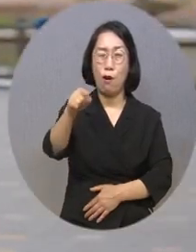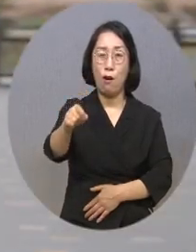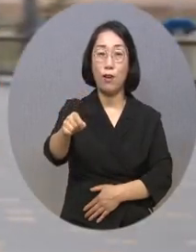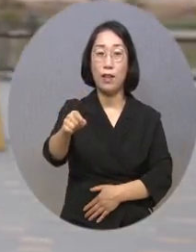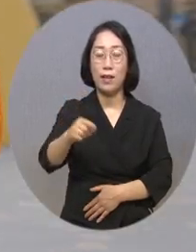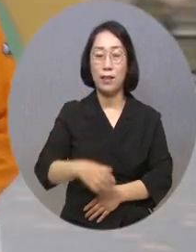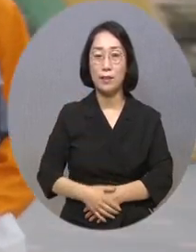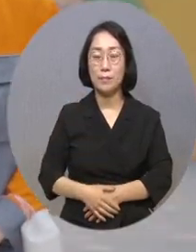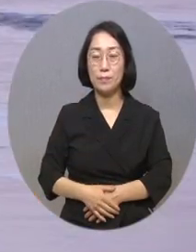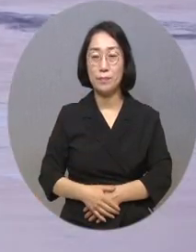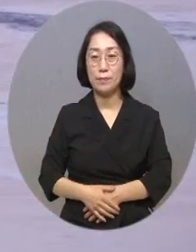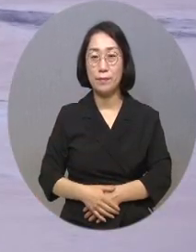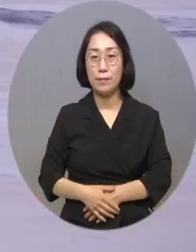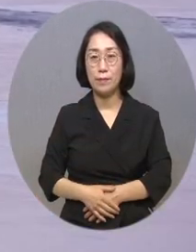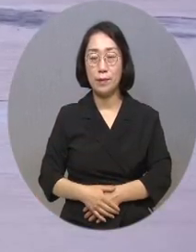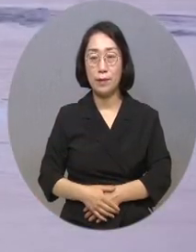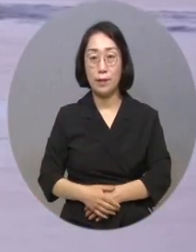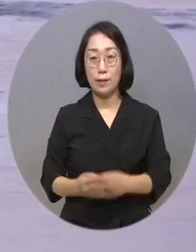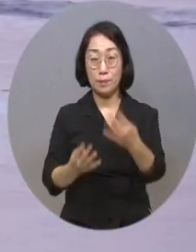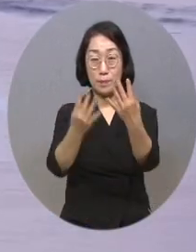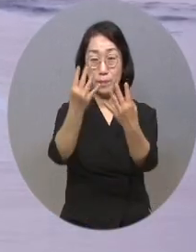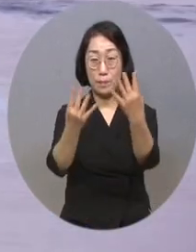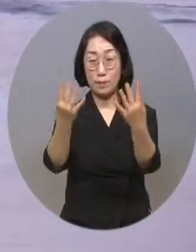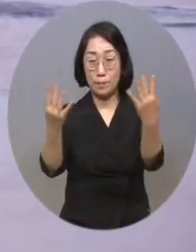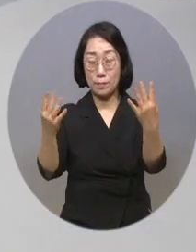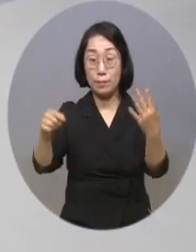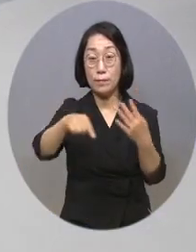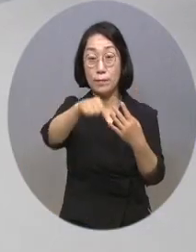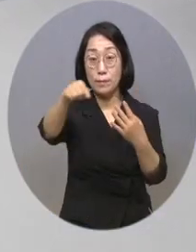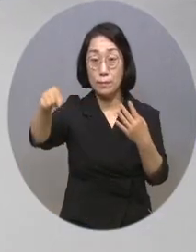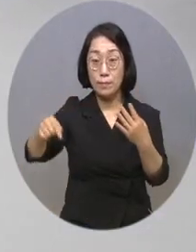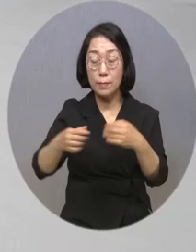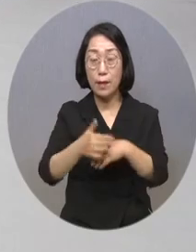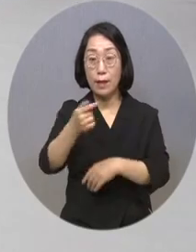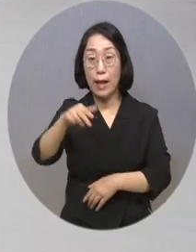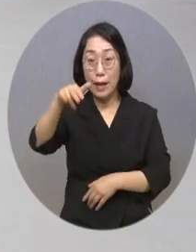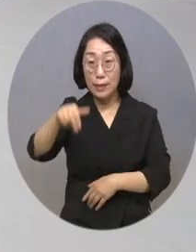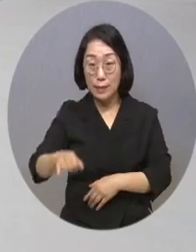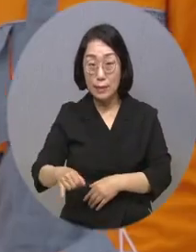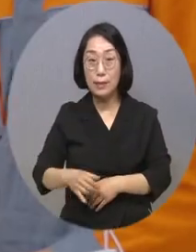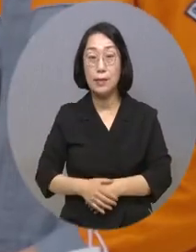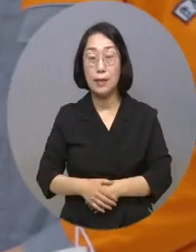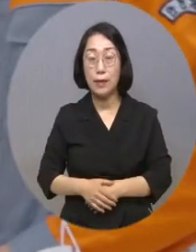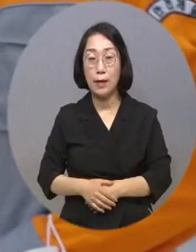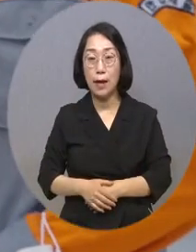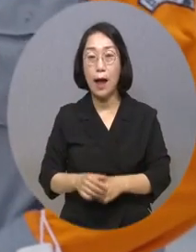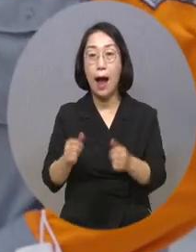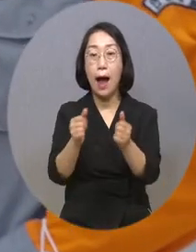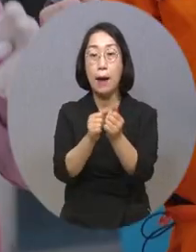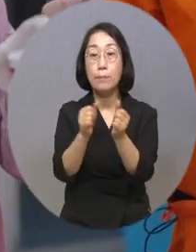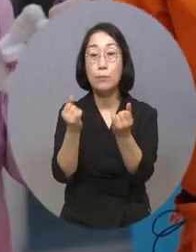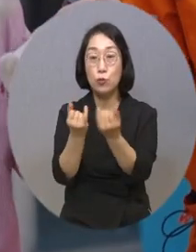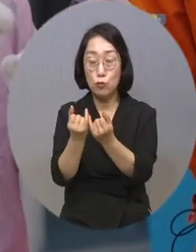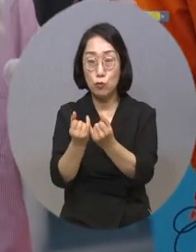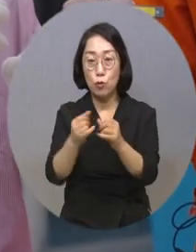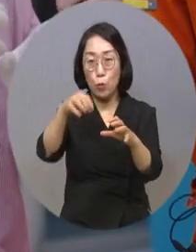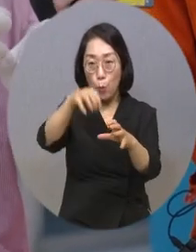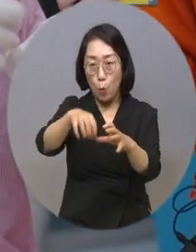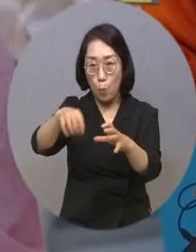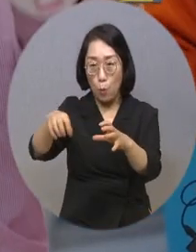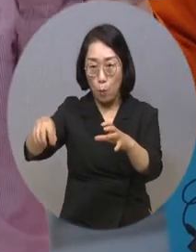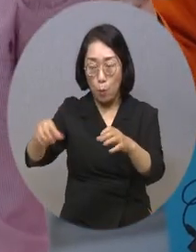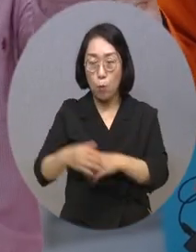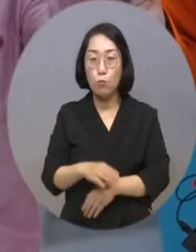뭐 팔 바가지인데 있죠. 네. 거기가 낙지 그 암수를 넣어놓고 네. 낙지 먹이를 줘. 산란이